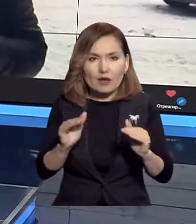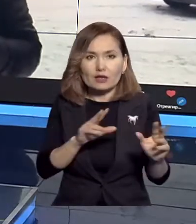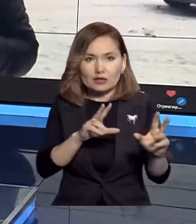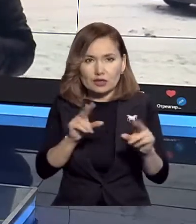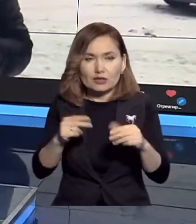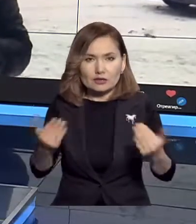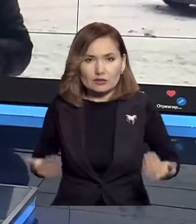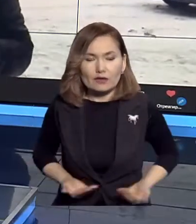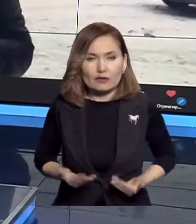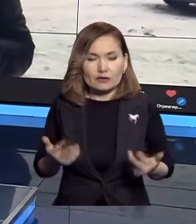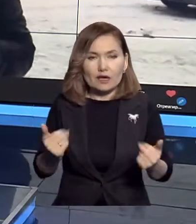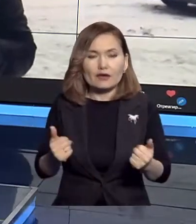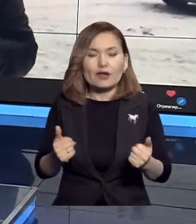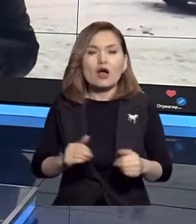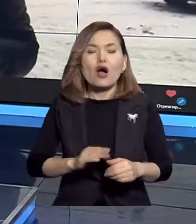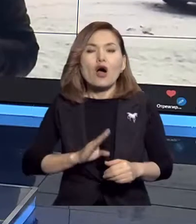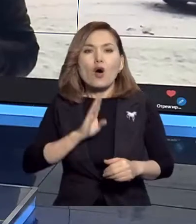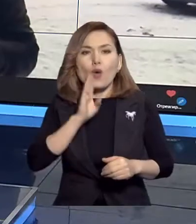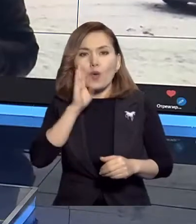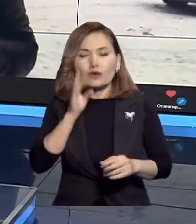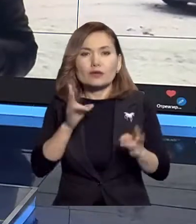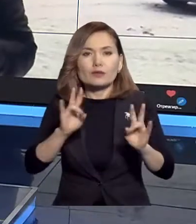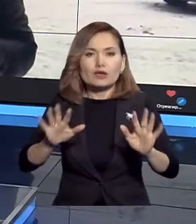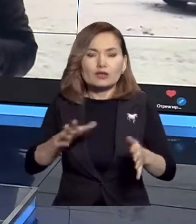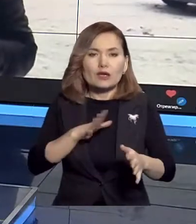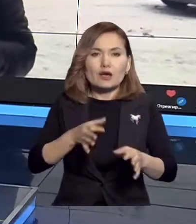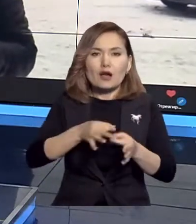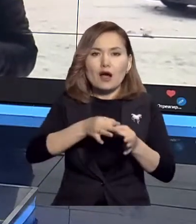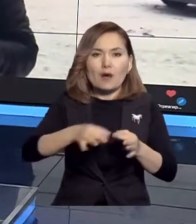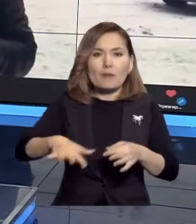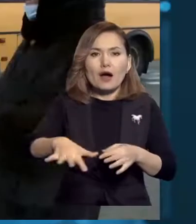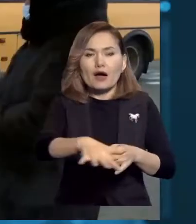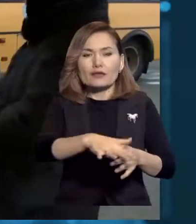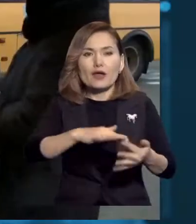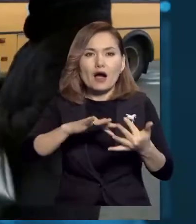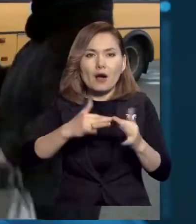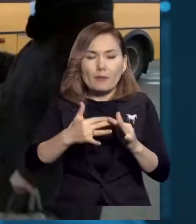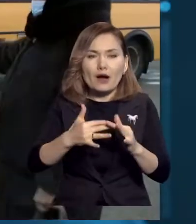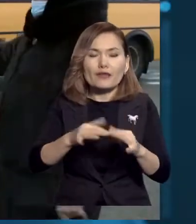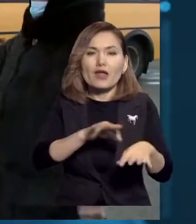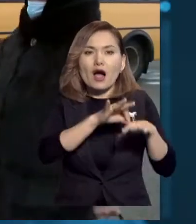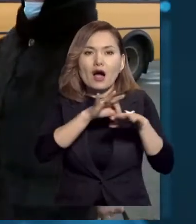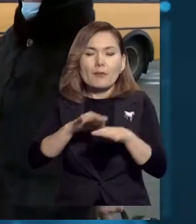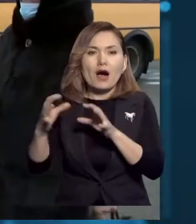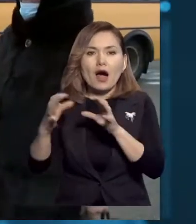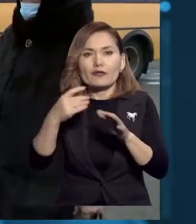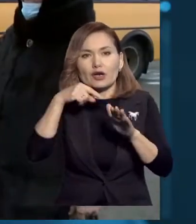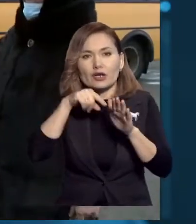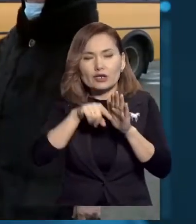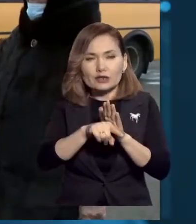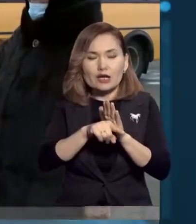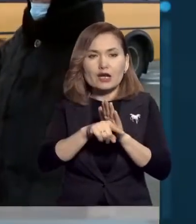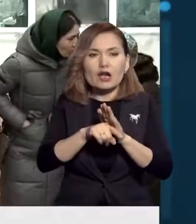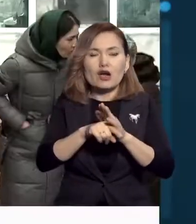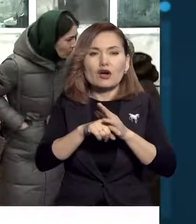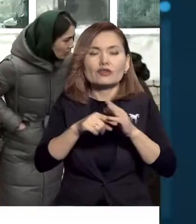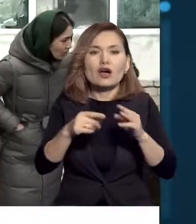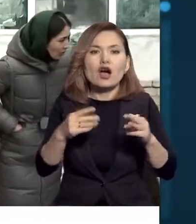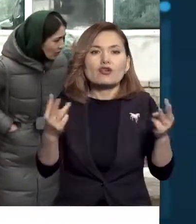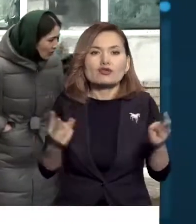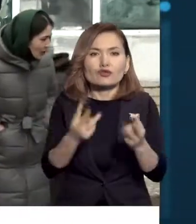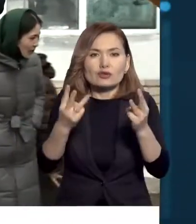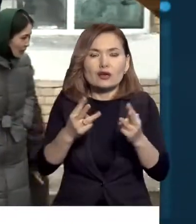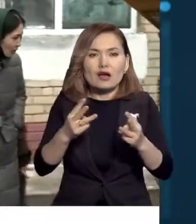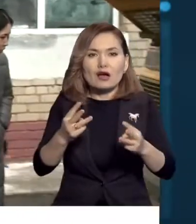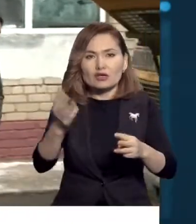Қайырлы күн, Алла. Оқиға бүгін таңертең болды. Ақжар ауылы мен саяжай аумағында тұратын балаларды алып келе жатқан автобус ішінен есі шыққан, мектеп алдына